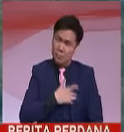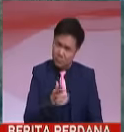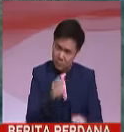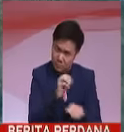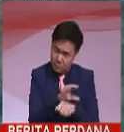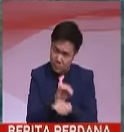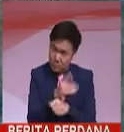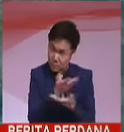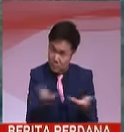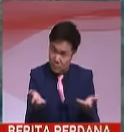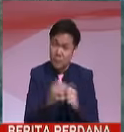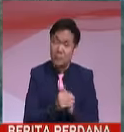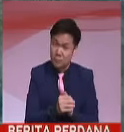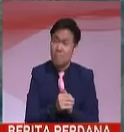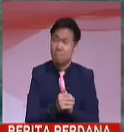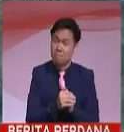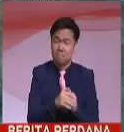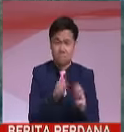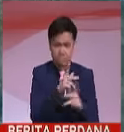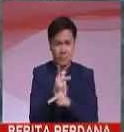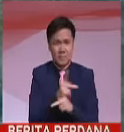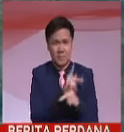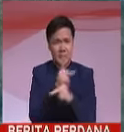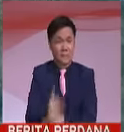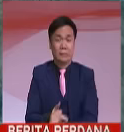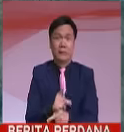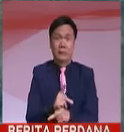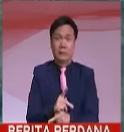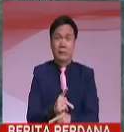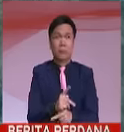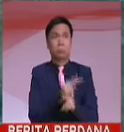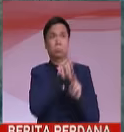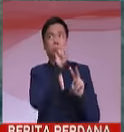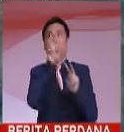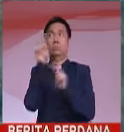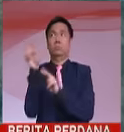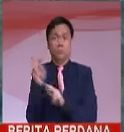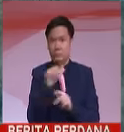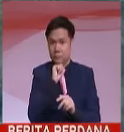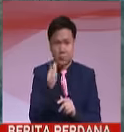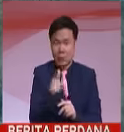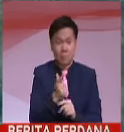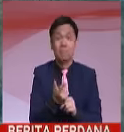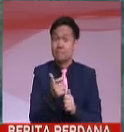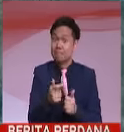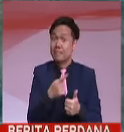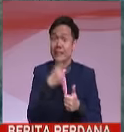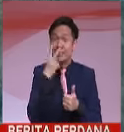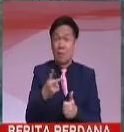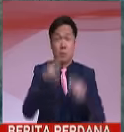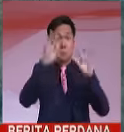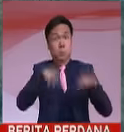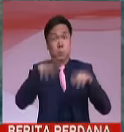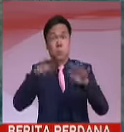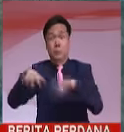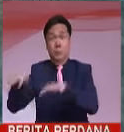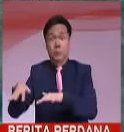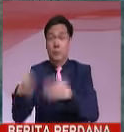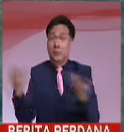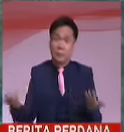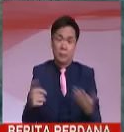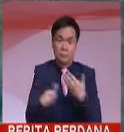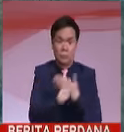di kawasan yang terlibat agar berhati-hati dan mengambil langkah yang berjaga-jaga dalam menghadapi keadaan cuaca yang tidak